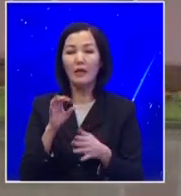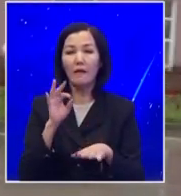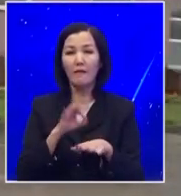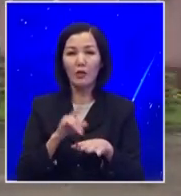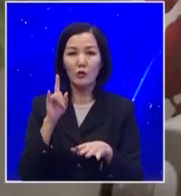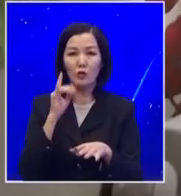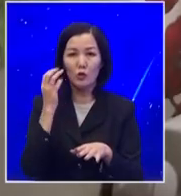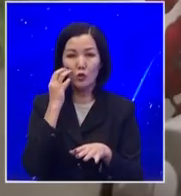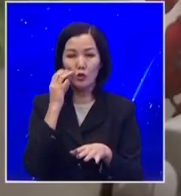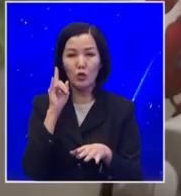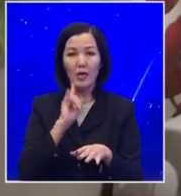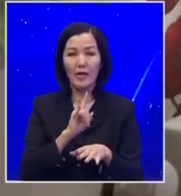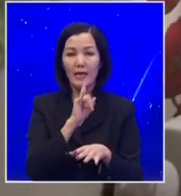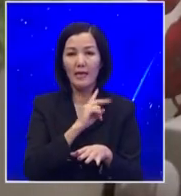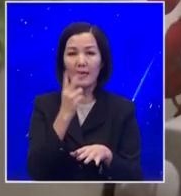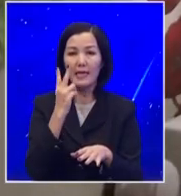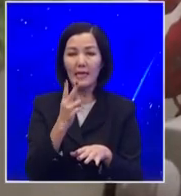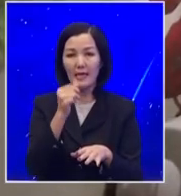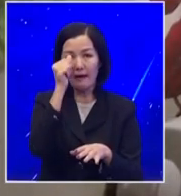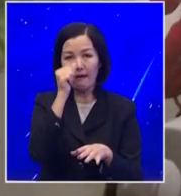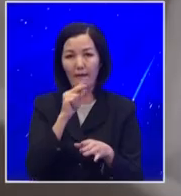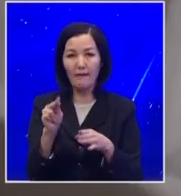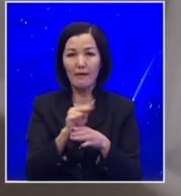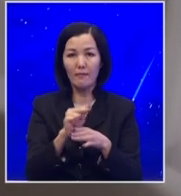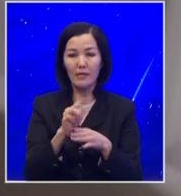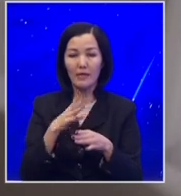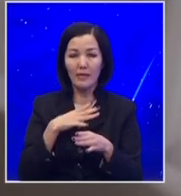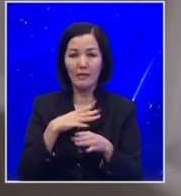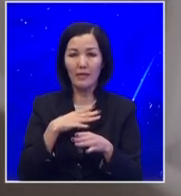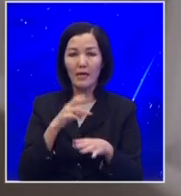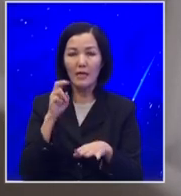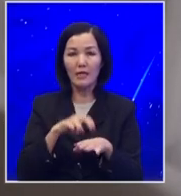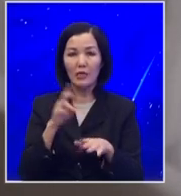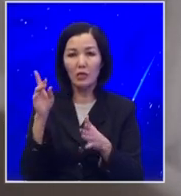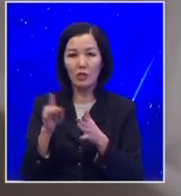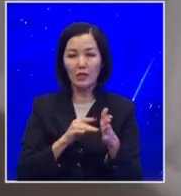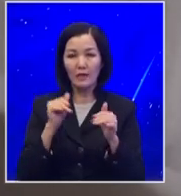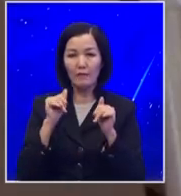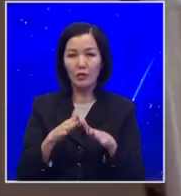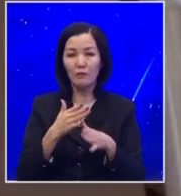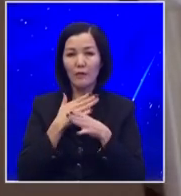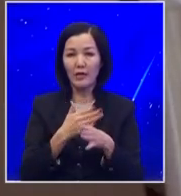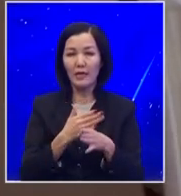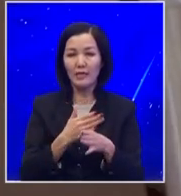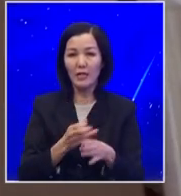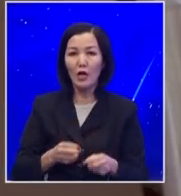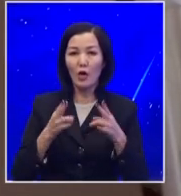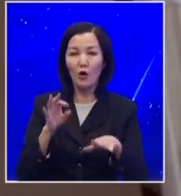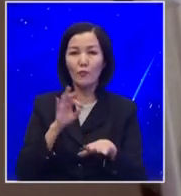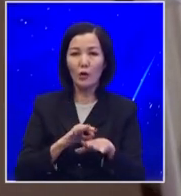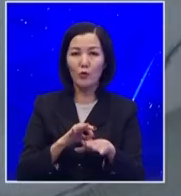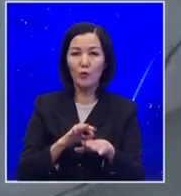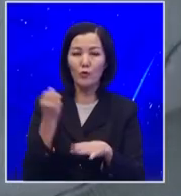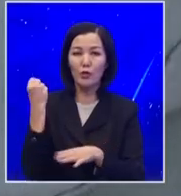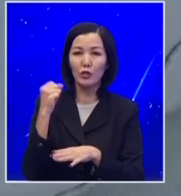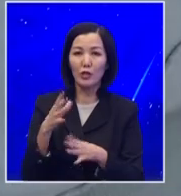келіншек ауруханада 2 айдан аса тиісті ем-дом қабылдады. Ақ халаттылар жылдам шешім қабылдағанның нәтижесінде қауіпті індетті жеңіп,